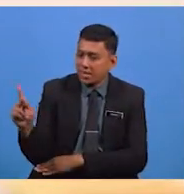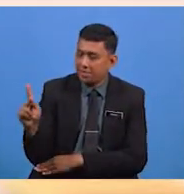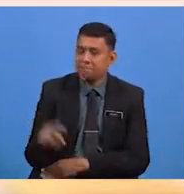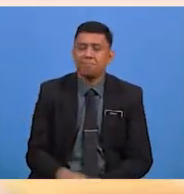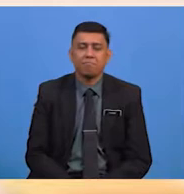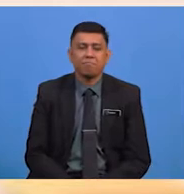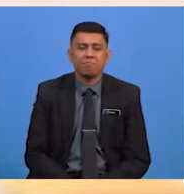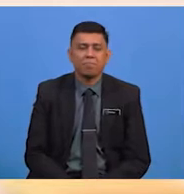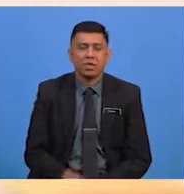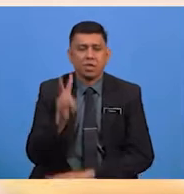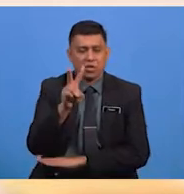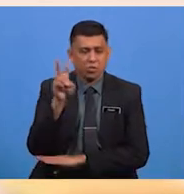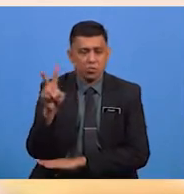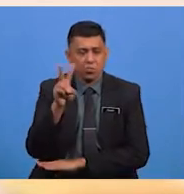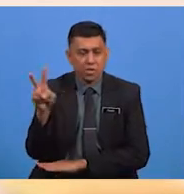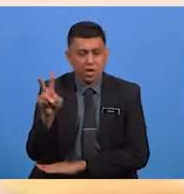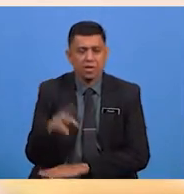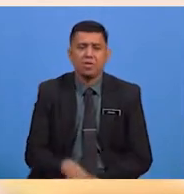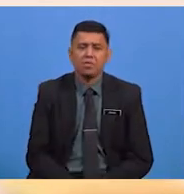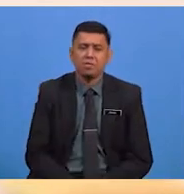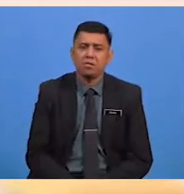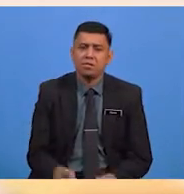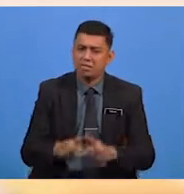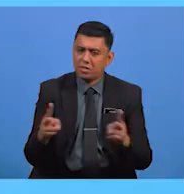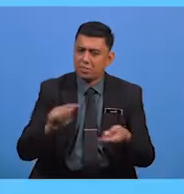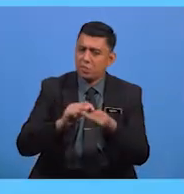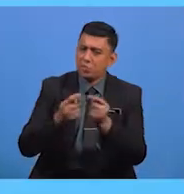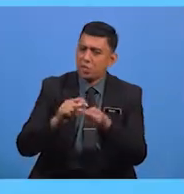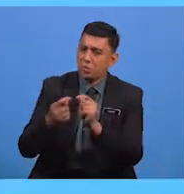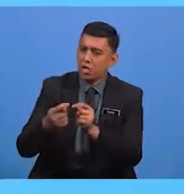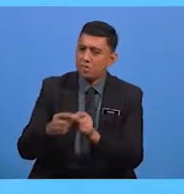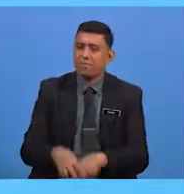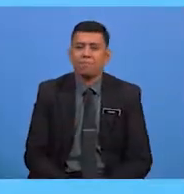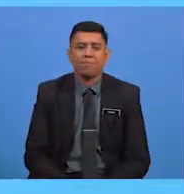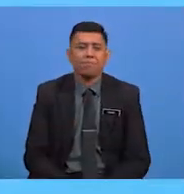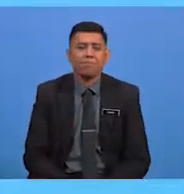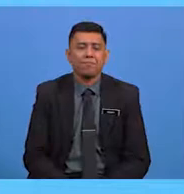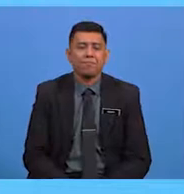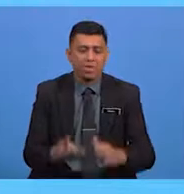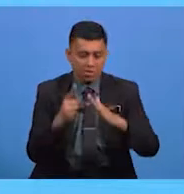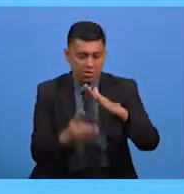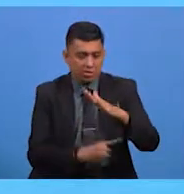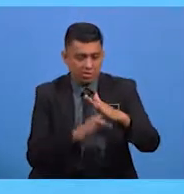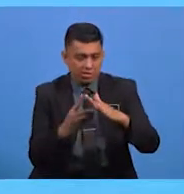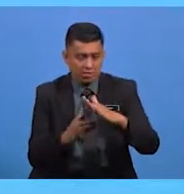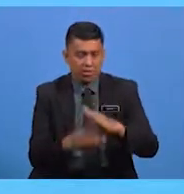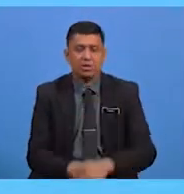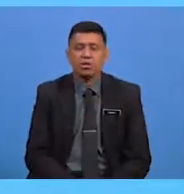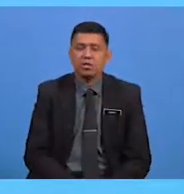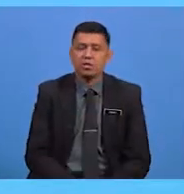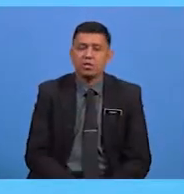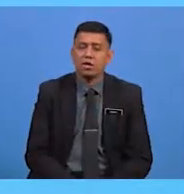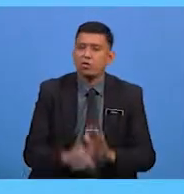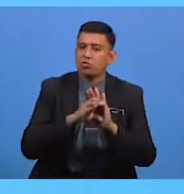maka kedua-dua item itu akan saling bertukar tempat. Berdasarkan contoh pada animasi,